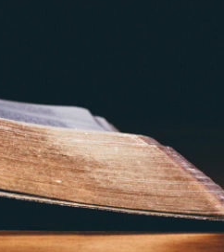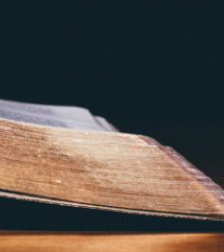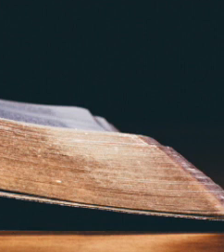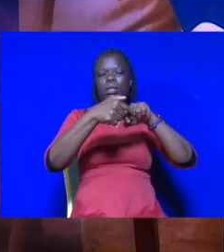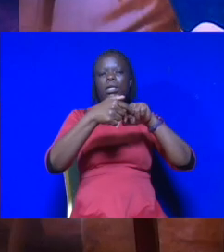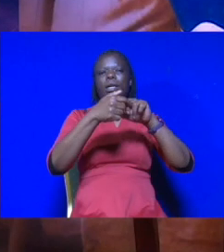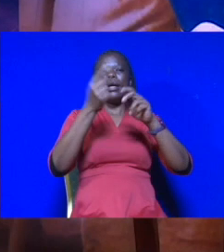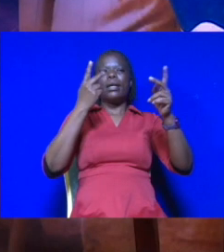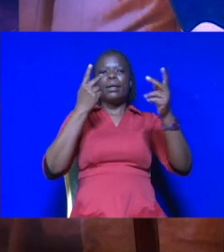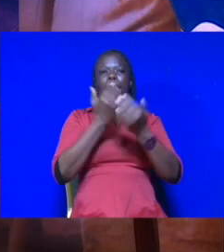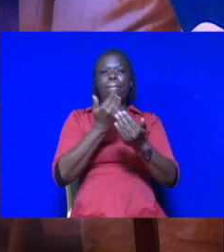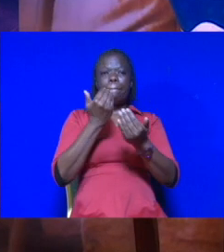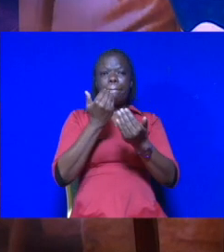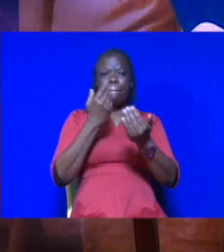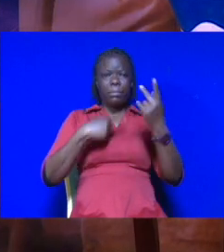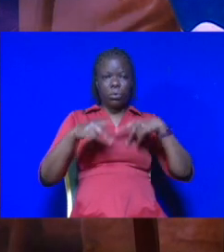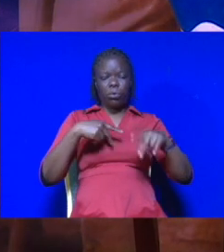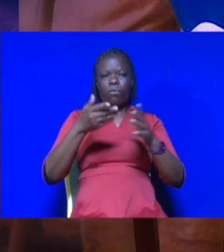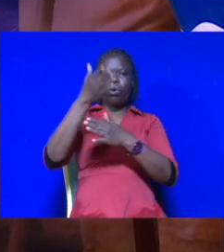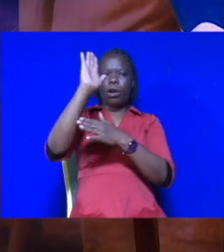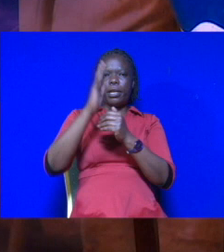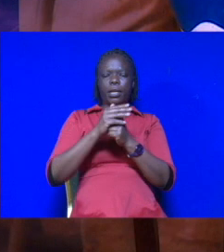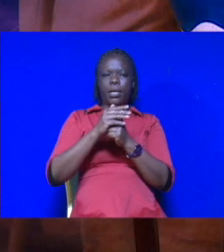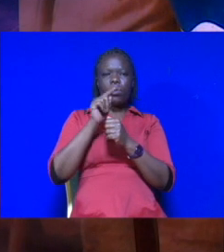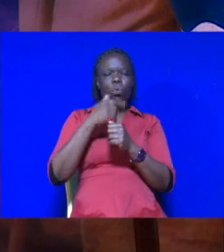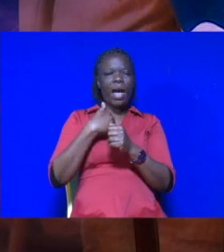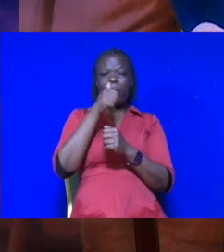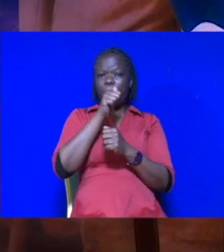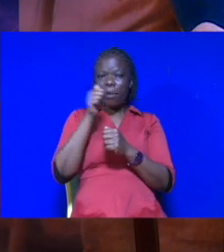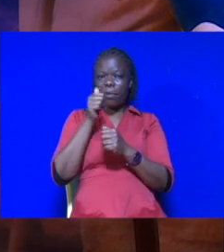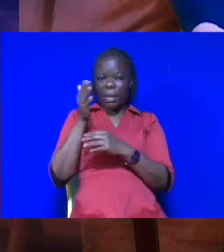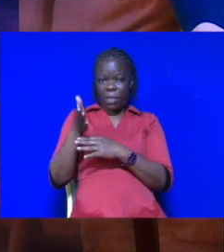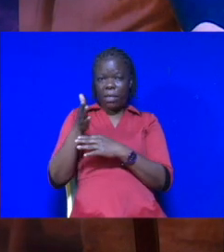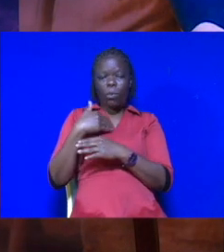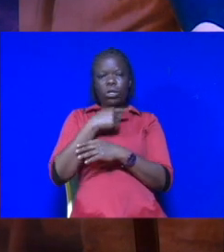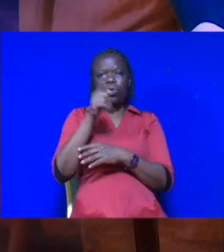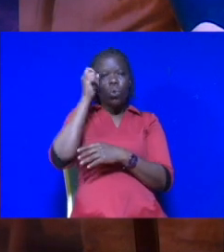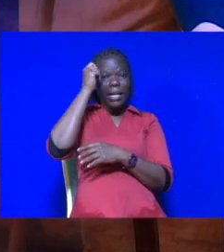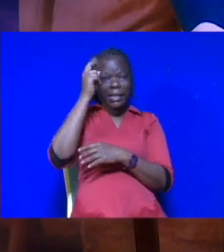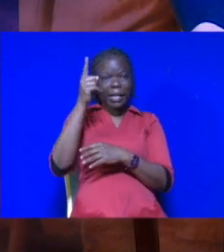hapa kuna siri kubwa. Nataka mnielewe na muelewe neno la Mungu.